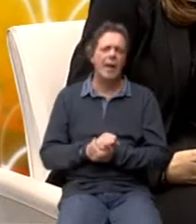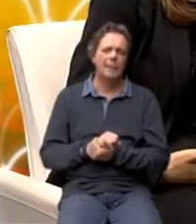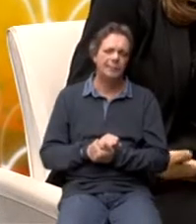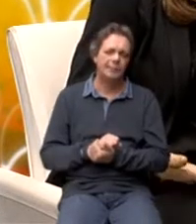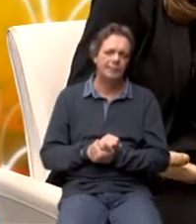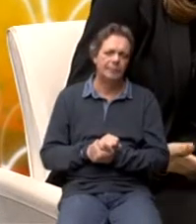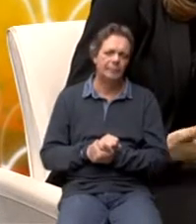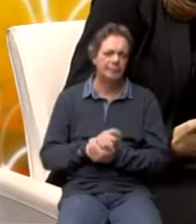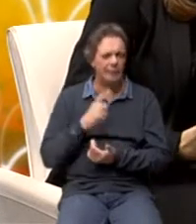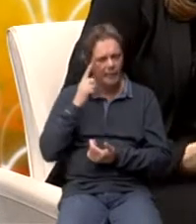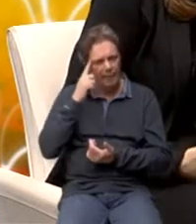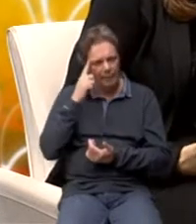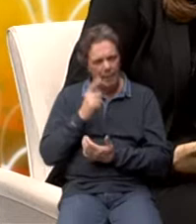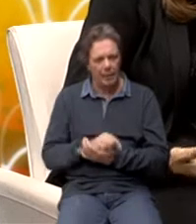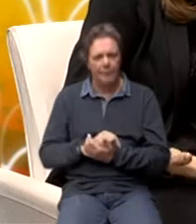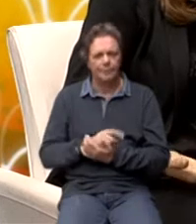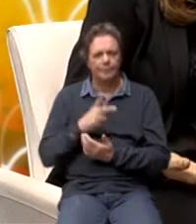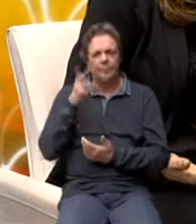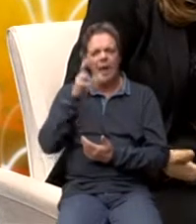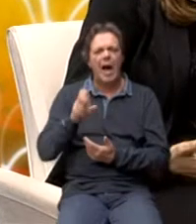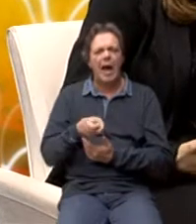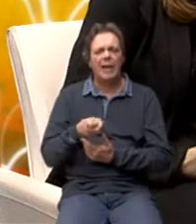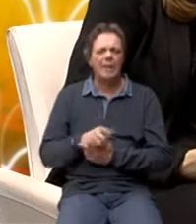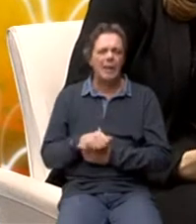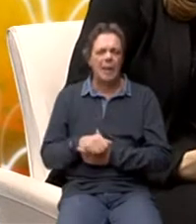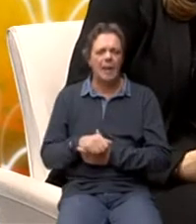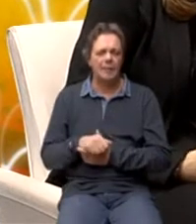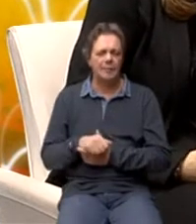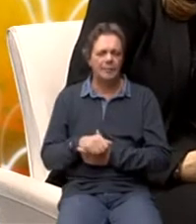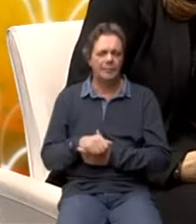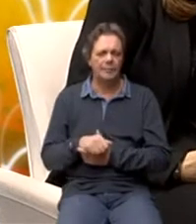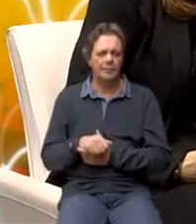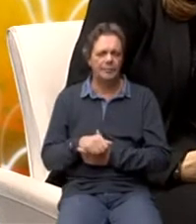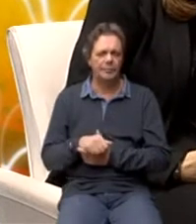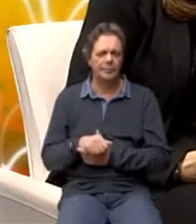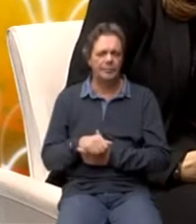Australija, Japan, Argentina, ne znam,